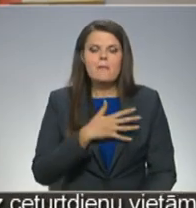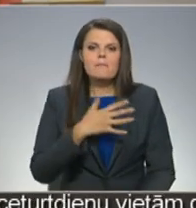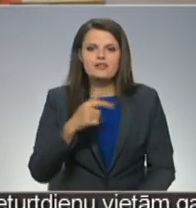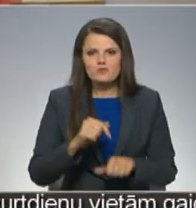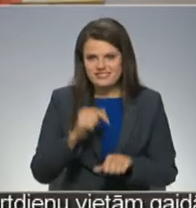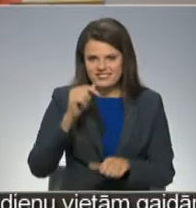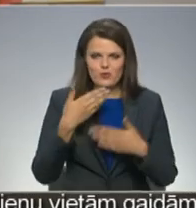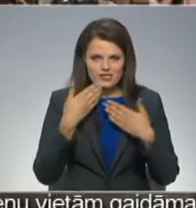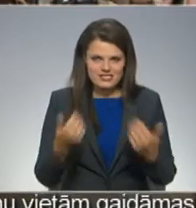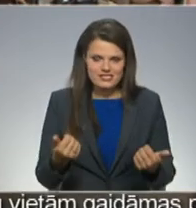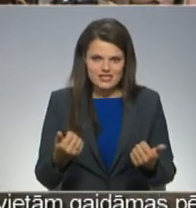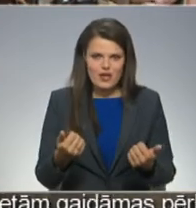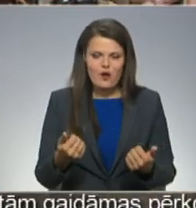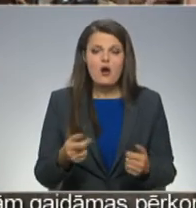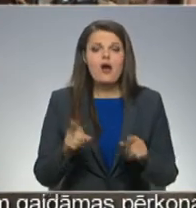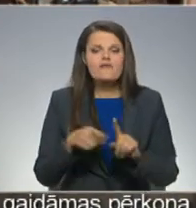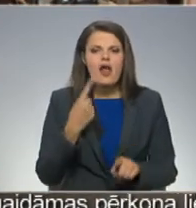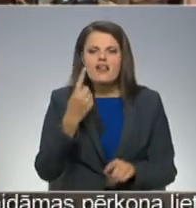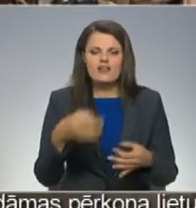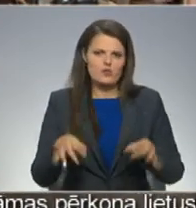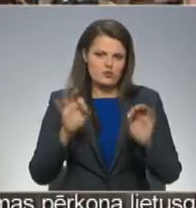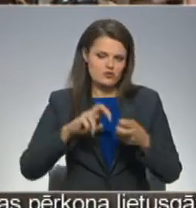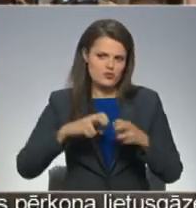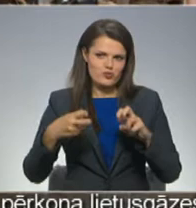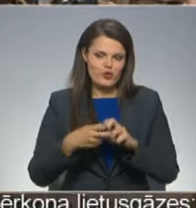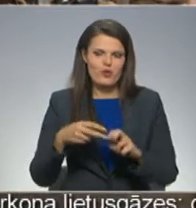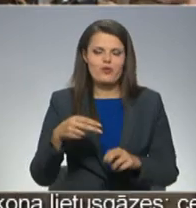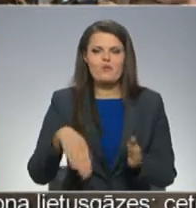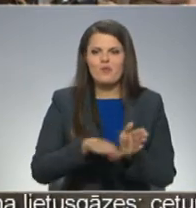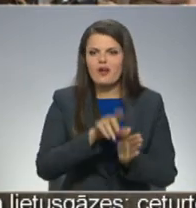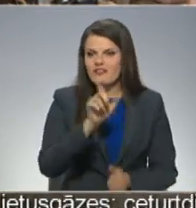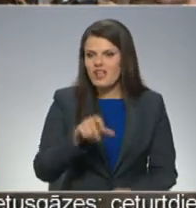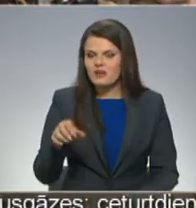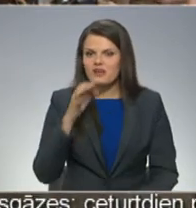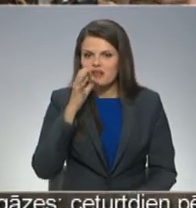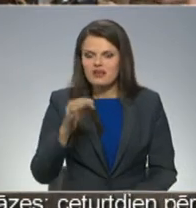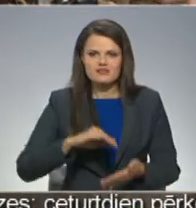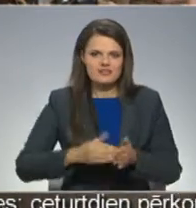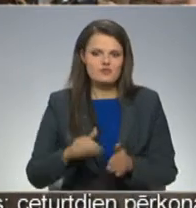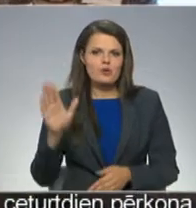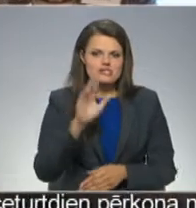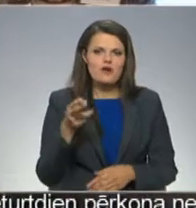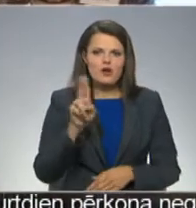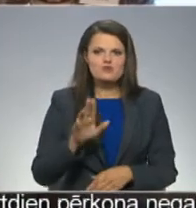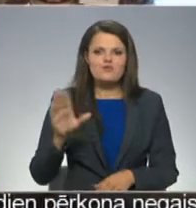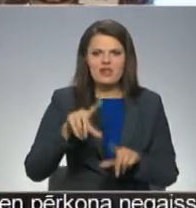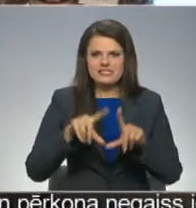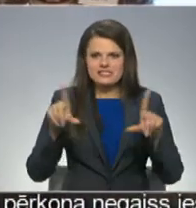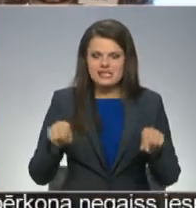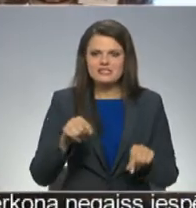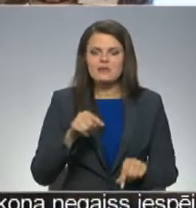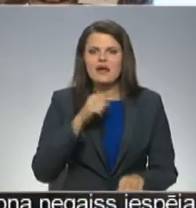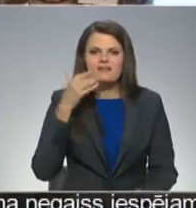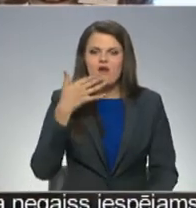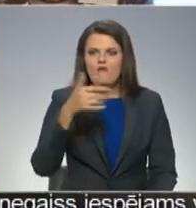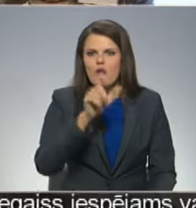patriotisma sajūtas nav. Kā vēl viena būtiska problēma, kursa dalībnieki uzsver situāciju valstī un valsts iestādēs. Krievalodīgajiem netiek